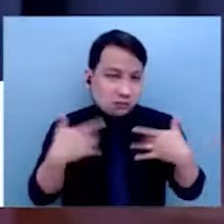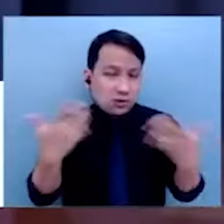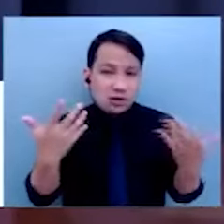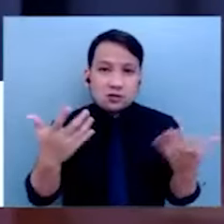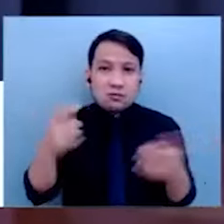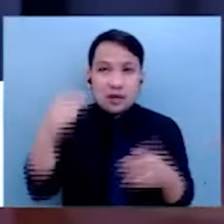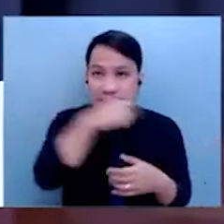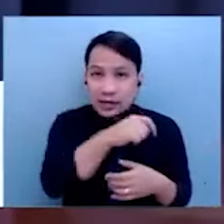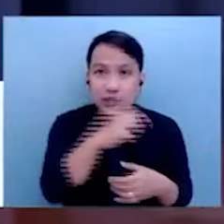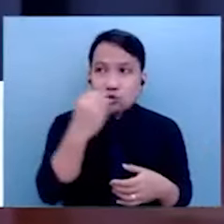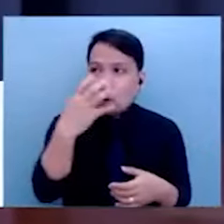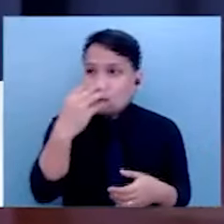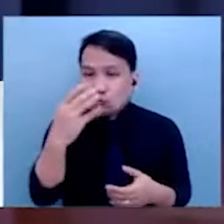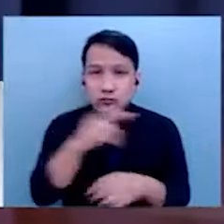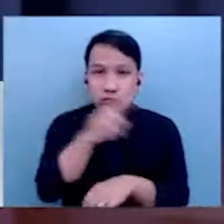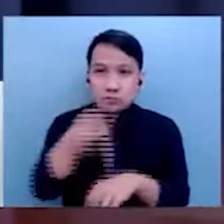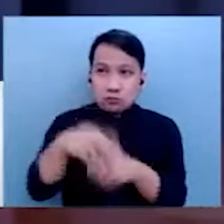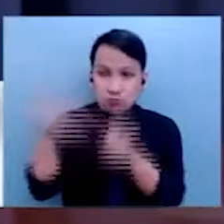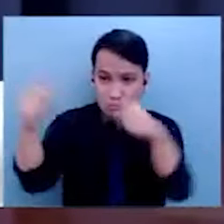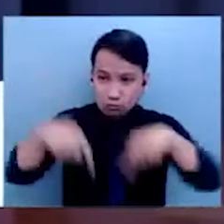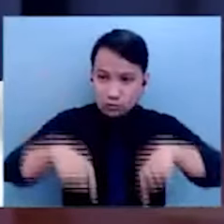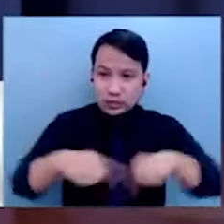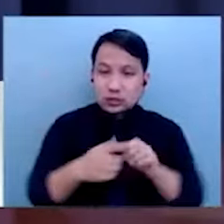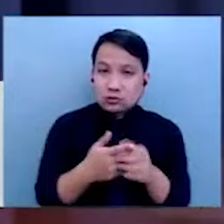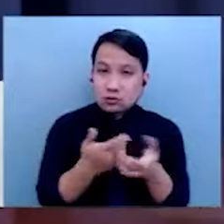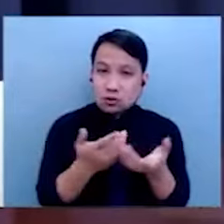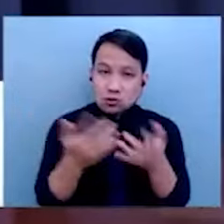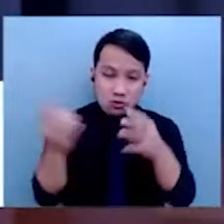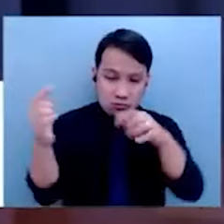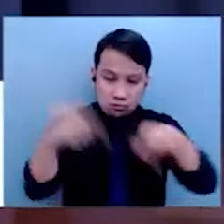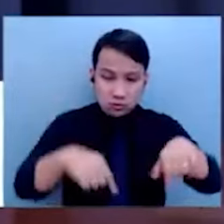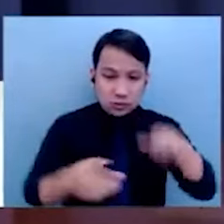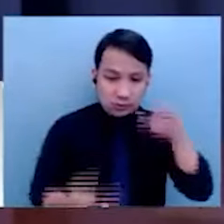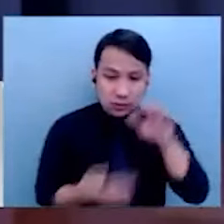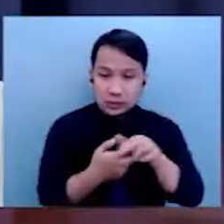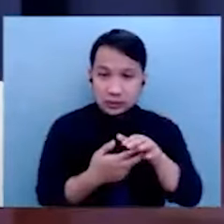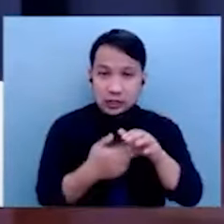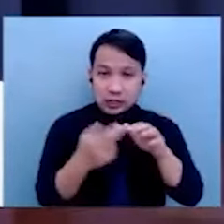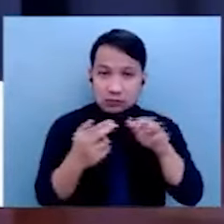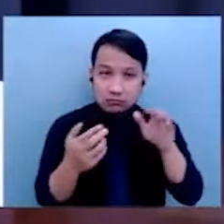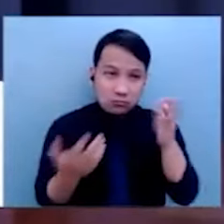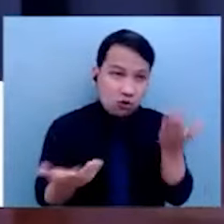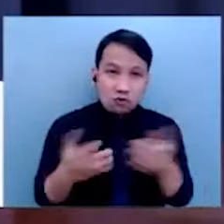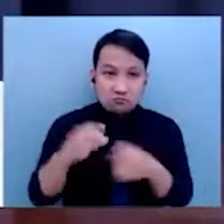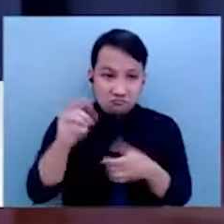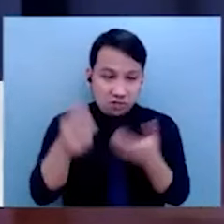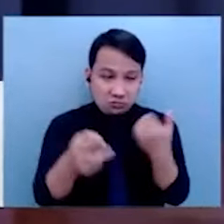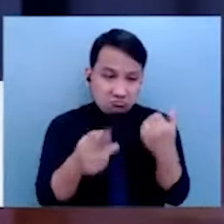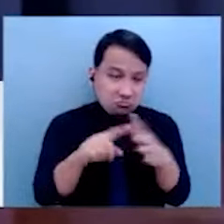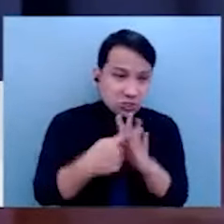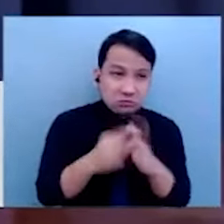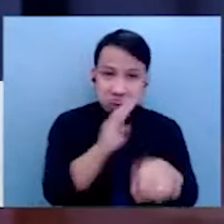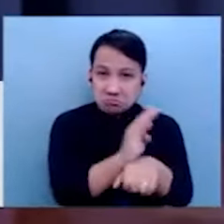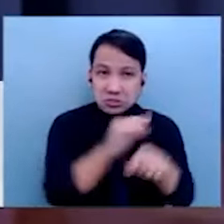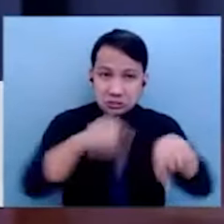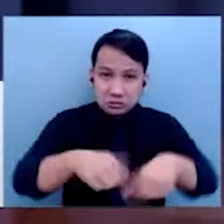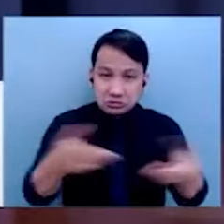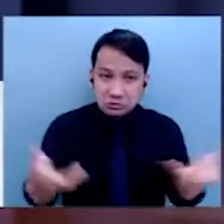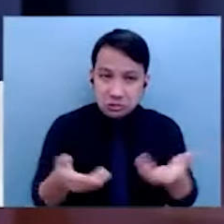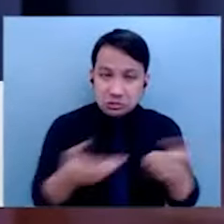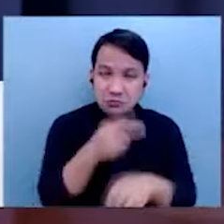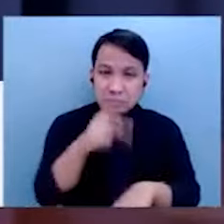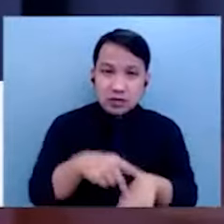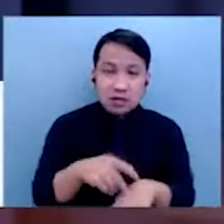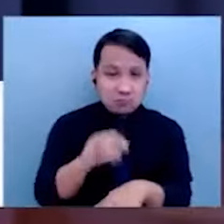Taiwanese national who will come and may at least retire here and do business here or may invest here. Kaya kailangan natin, kung